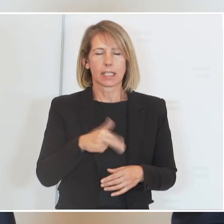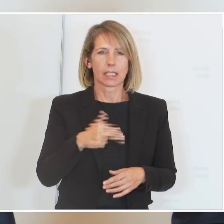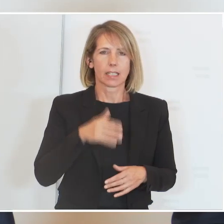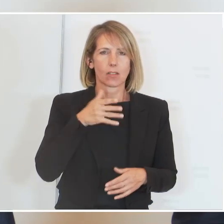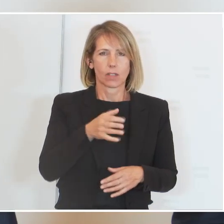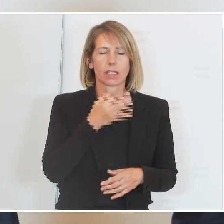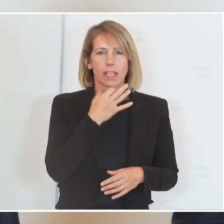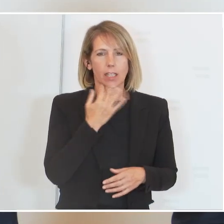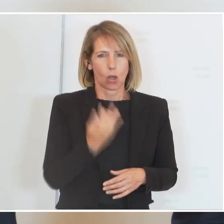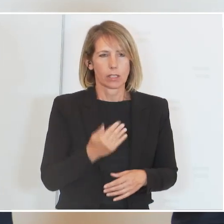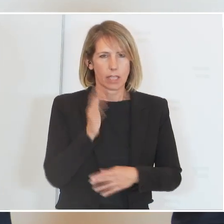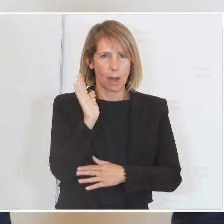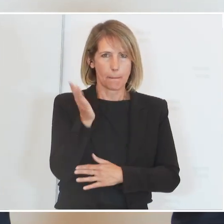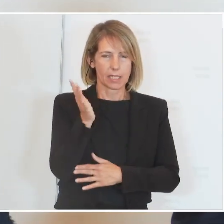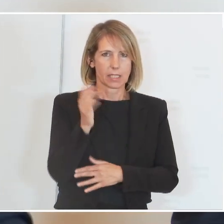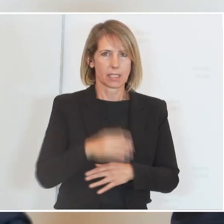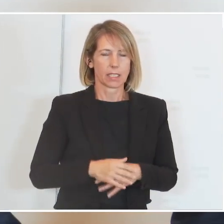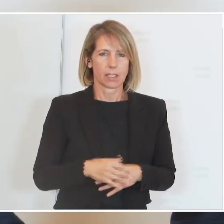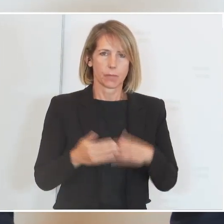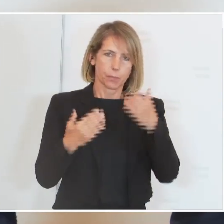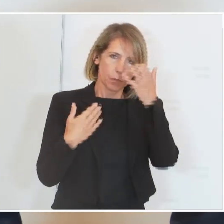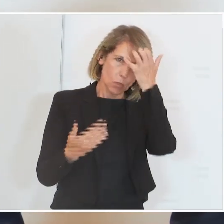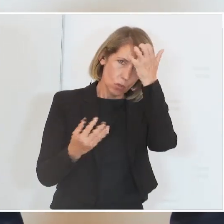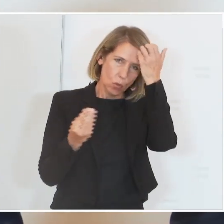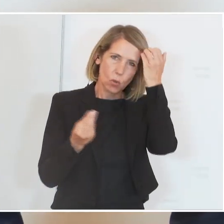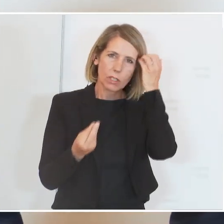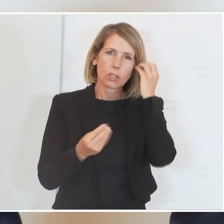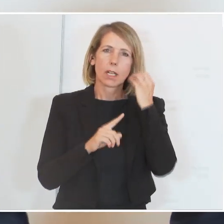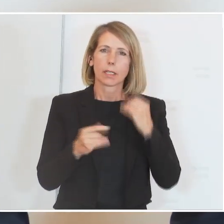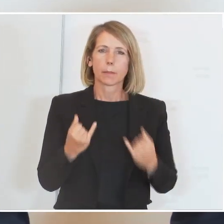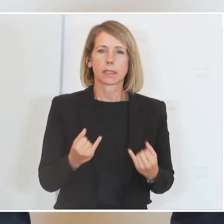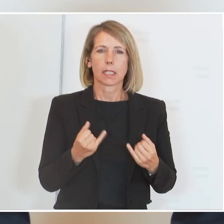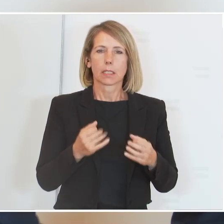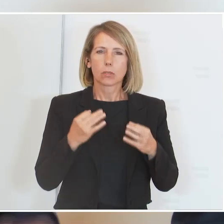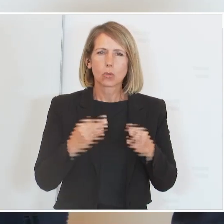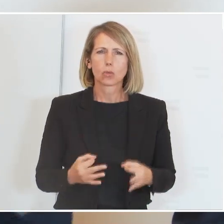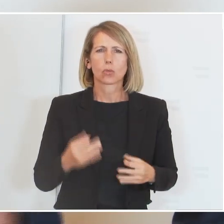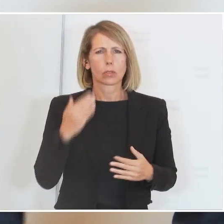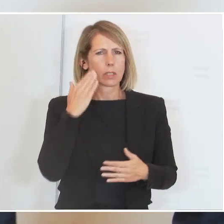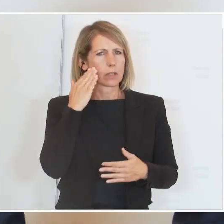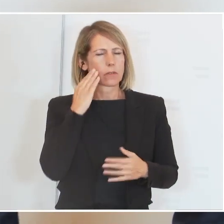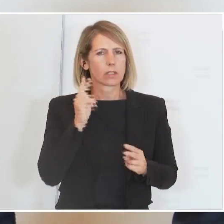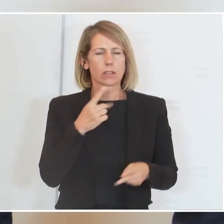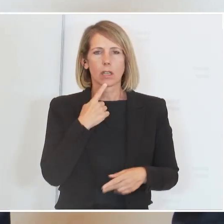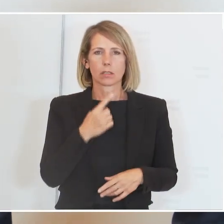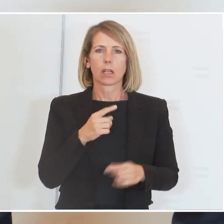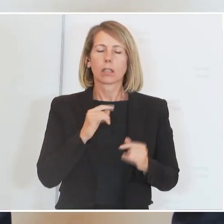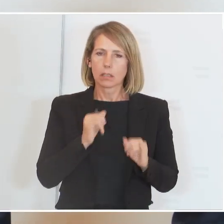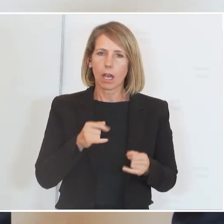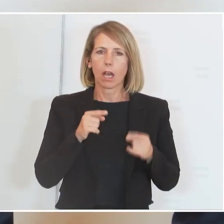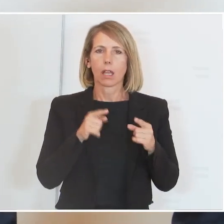werden, ist es eben so gestaltet worden, dass wir hier guten Gewissen sagen können, dass wir auch mit dieser